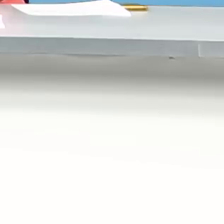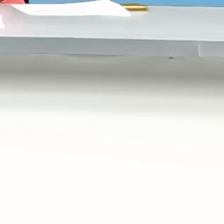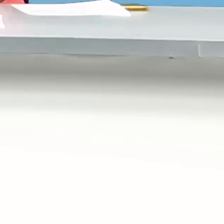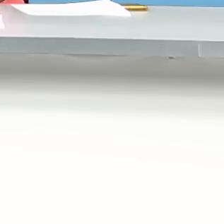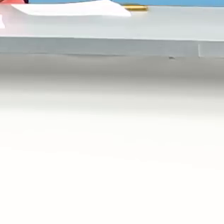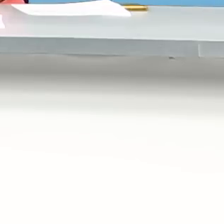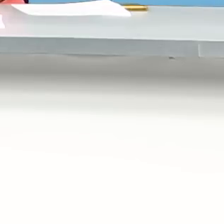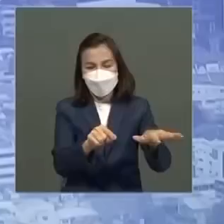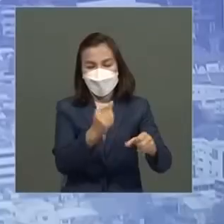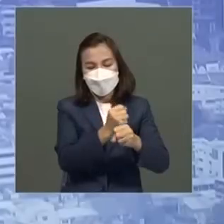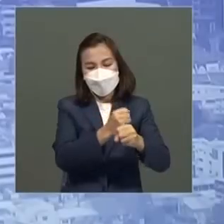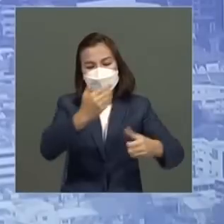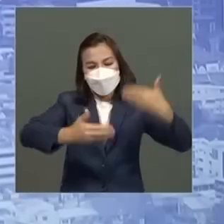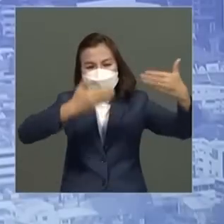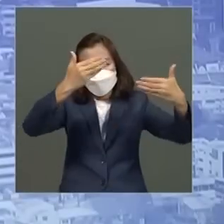ด้วยกันค่ะ